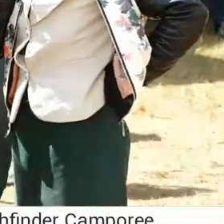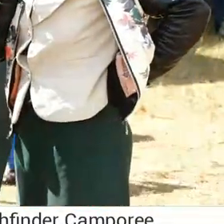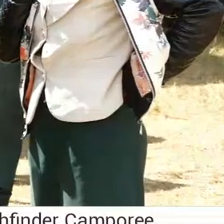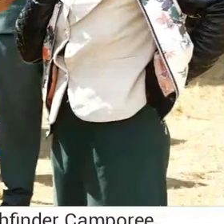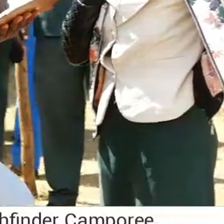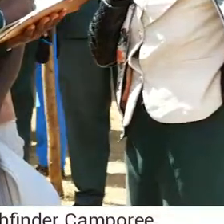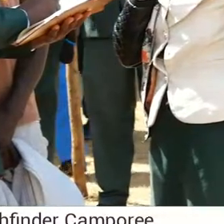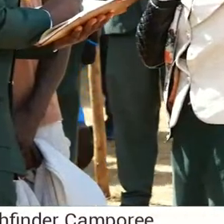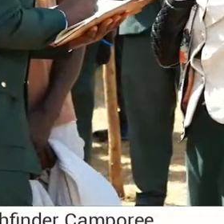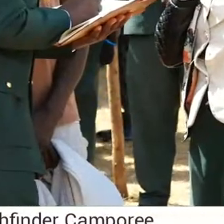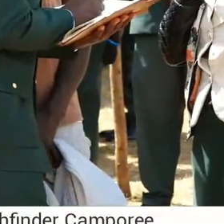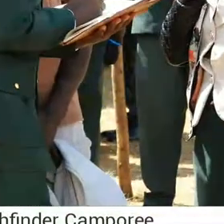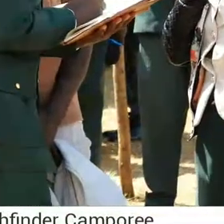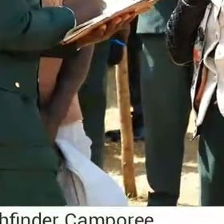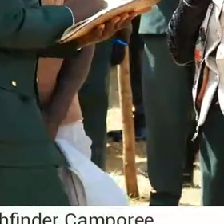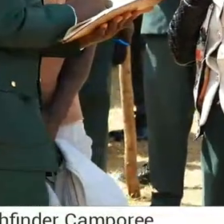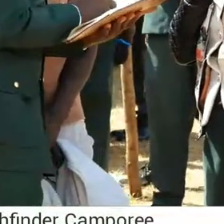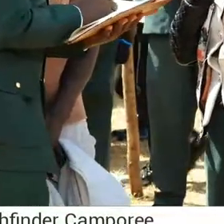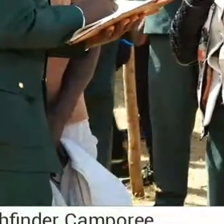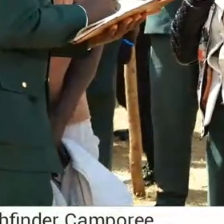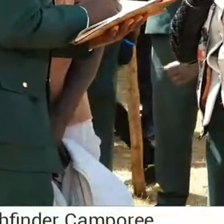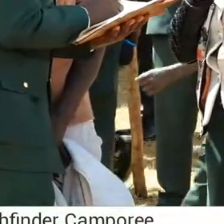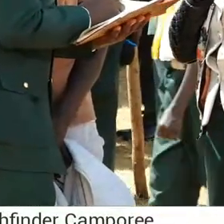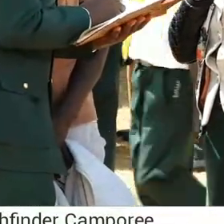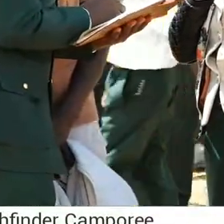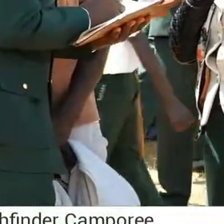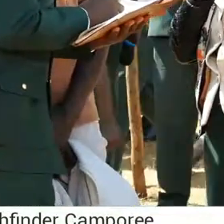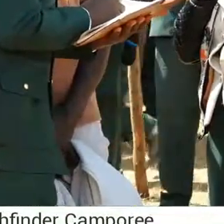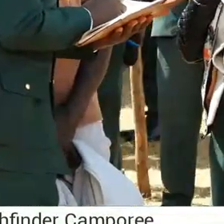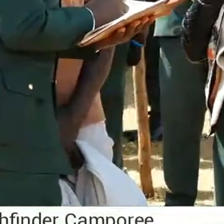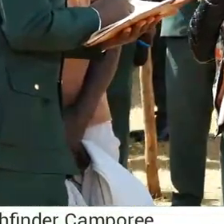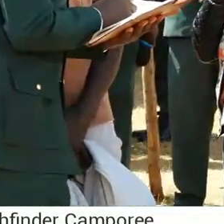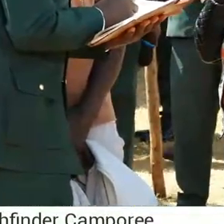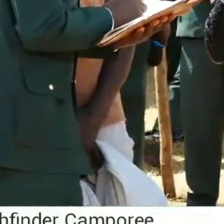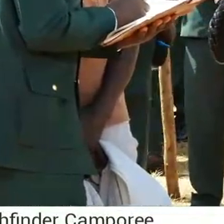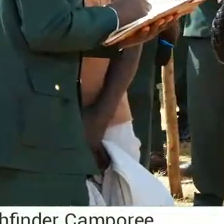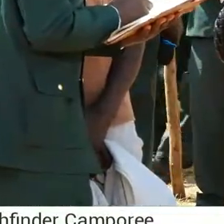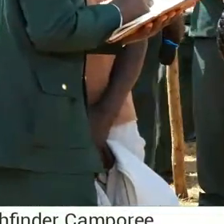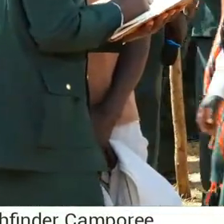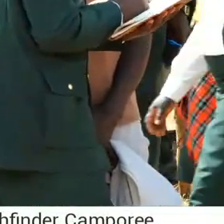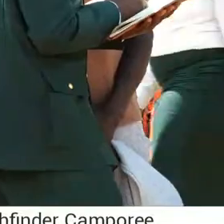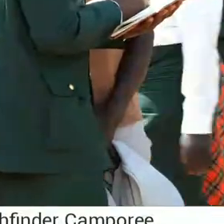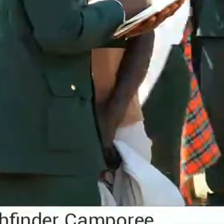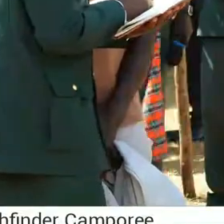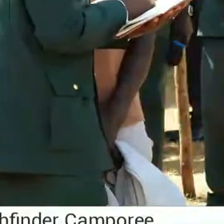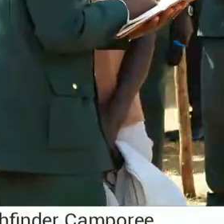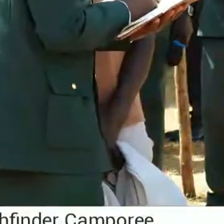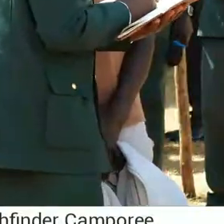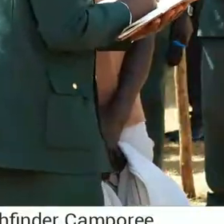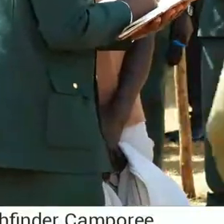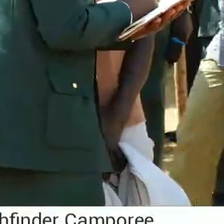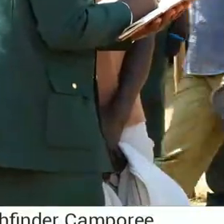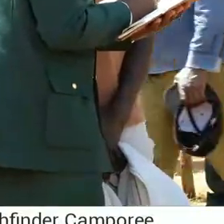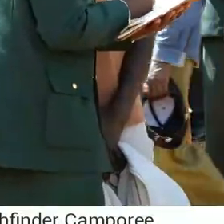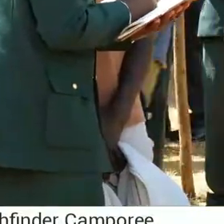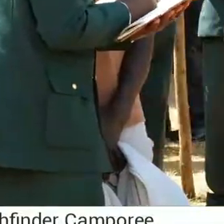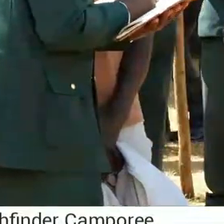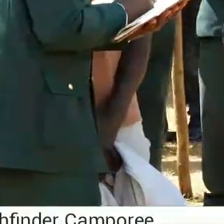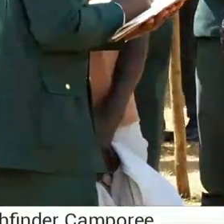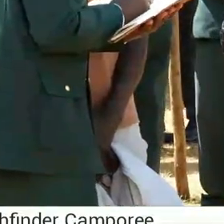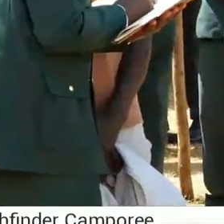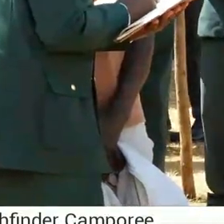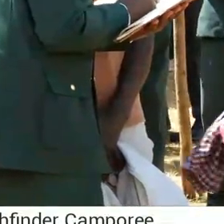watoto kutoka PP1 na kuendelea kupanda juu. Hivyo basi tangia sasa, marshals mnahitachika,